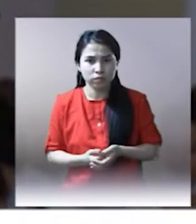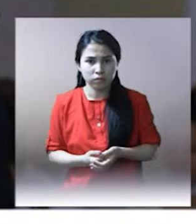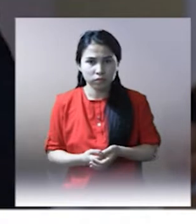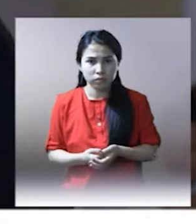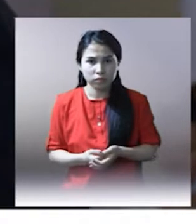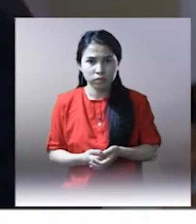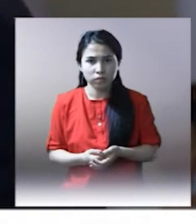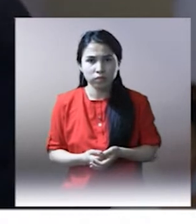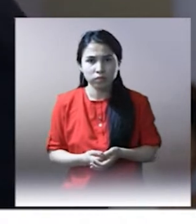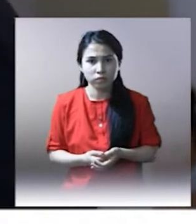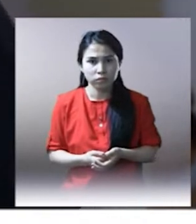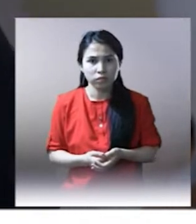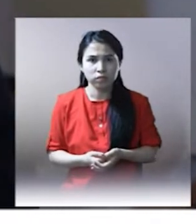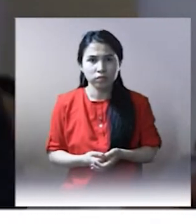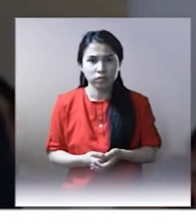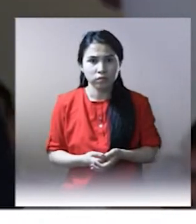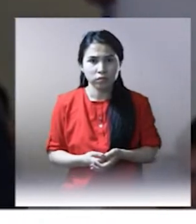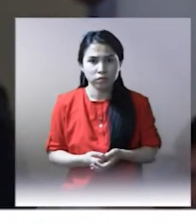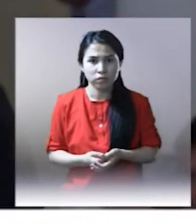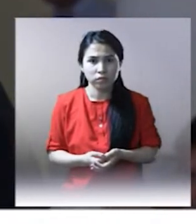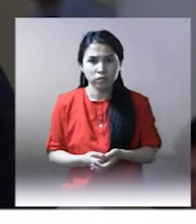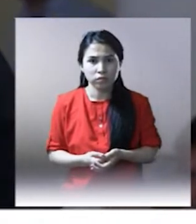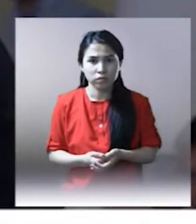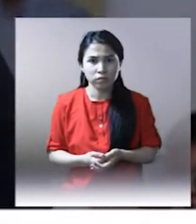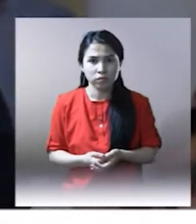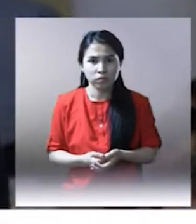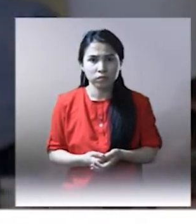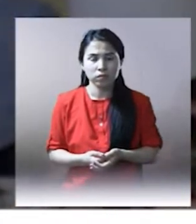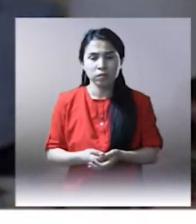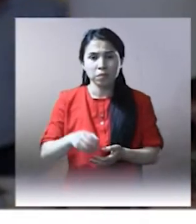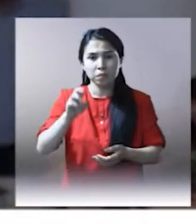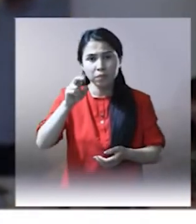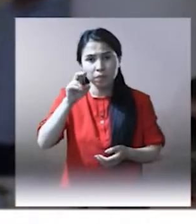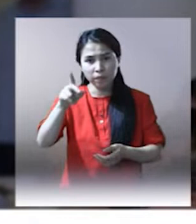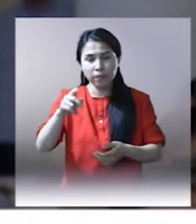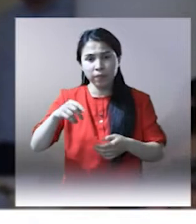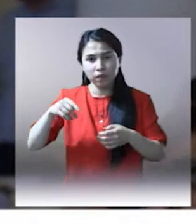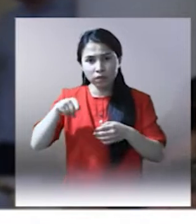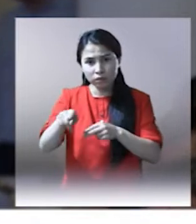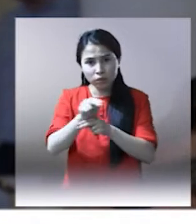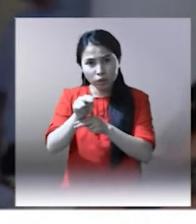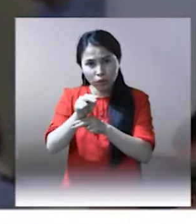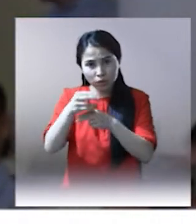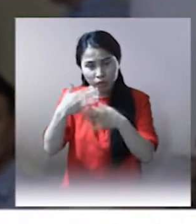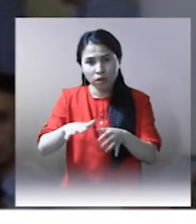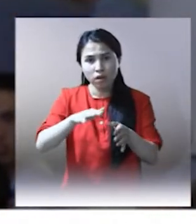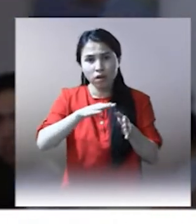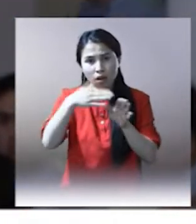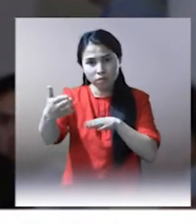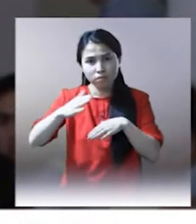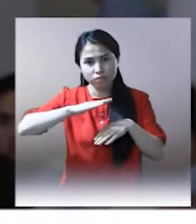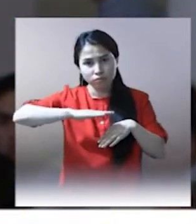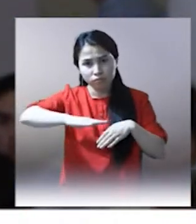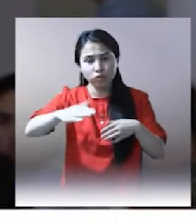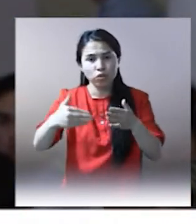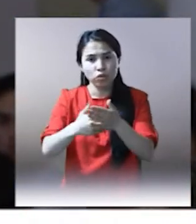хорошо. Енді бір отрезокты опрессовать етіп сразу можно же катать? Хотя бірінші слойын салып тастаңыздар, онда грубый слой. Асфальтқа заявка береді, кейде